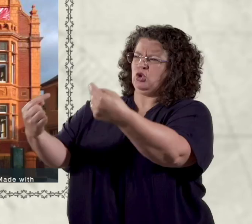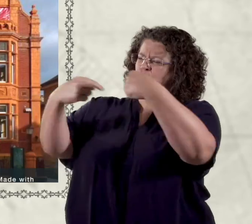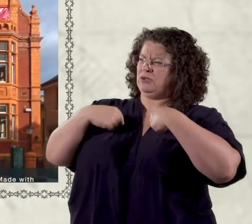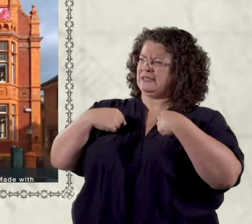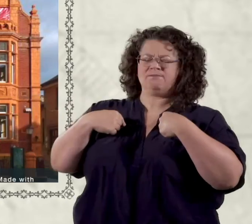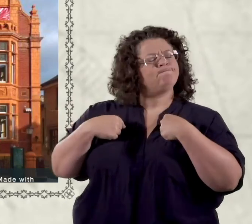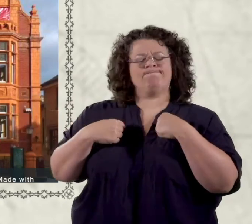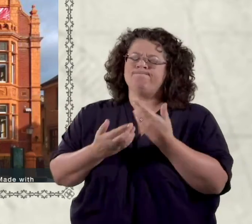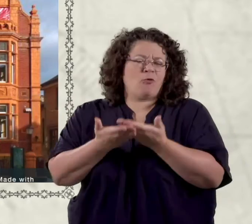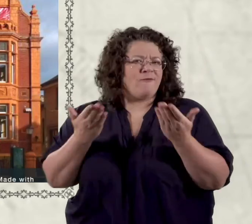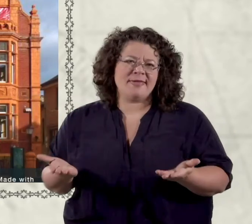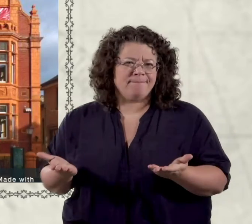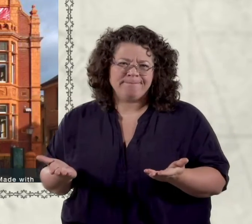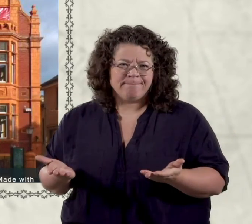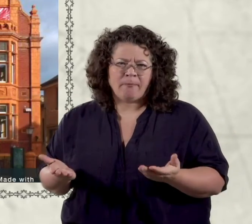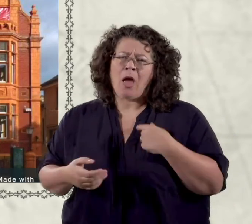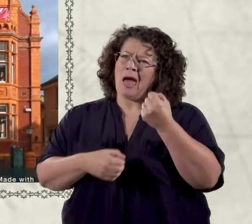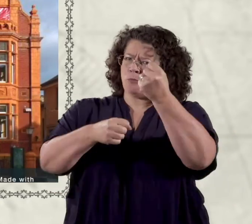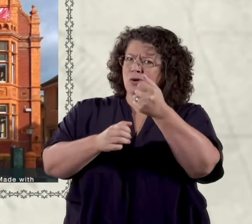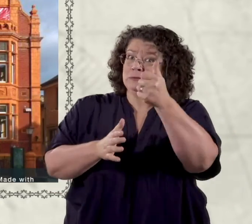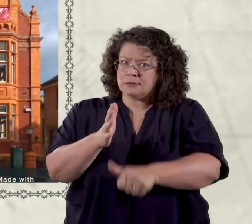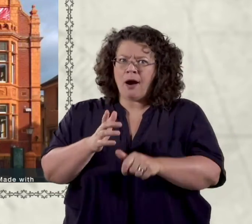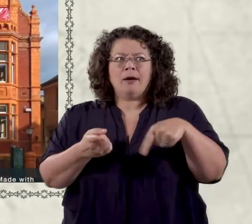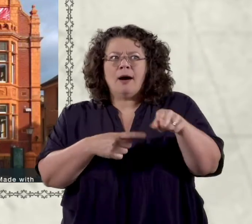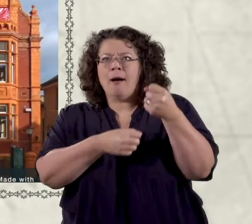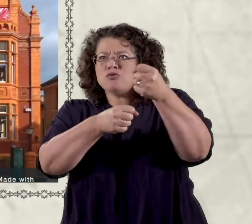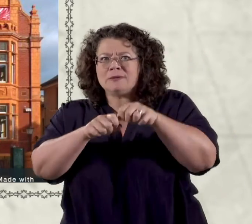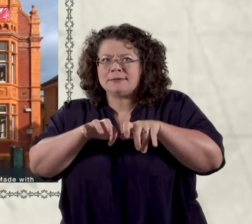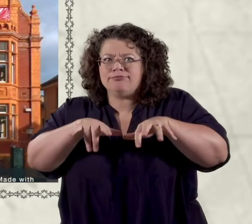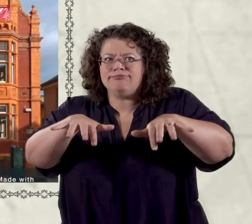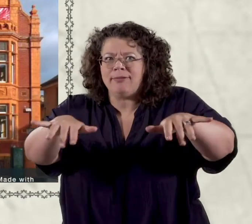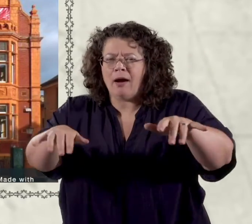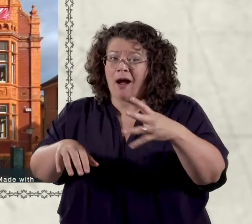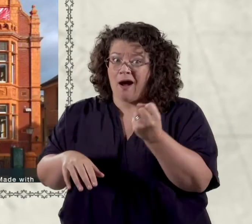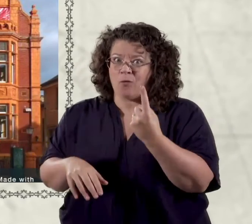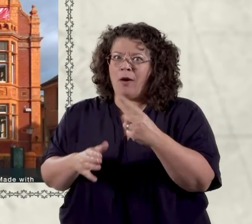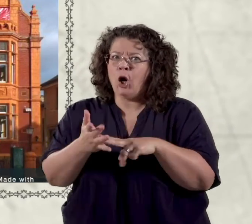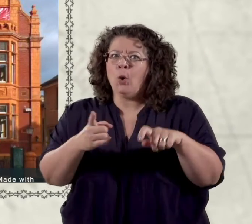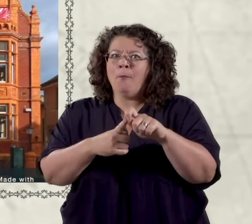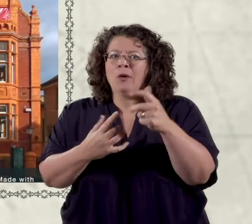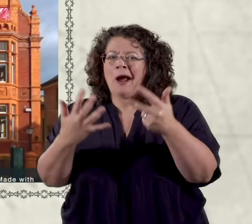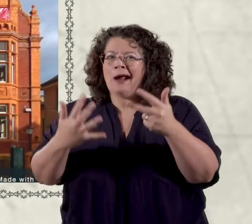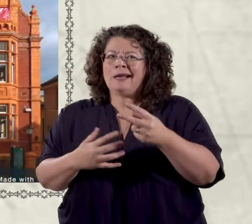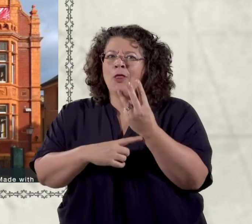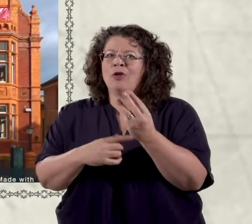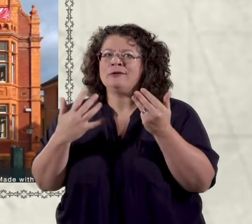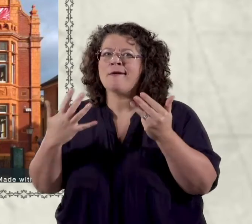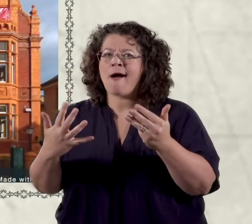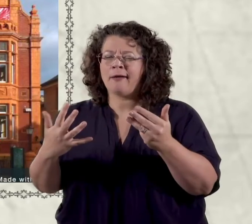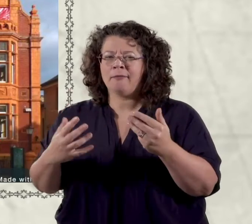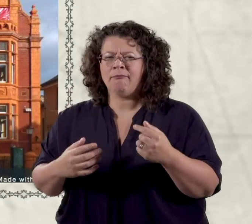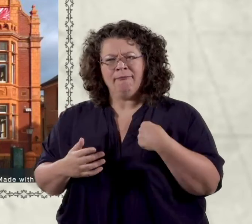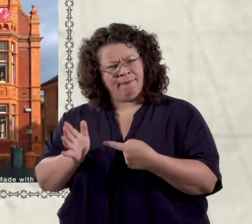i sefyll lan yn erbyn y pobl pwysig a phwerus oedd yn trin ni'n anheg. Roedd y brotest ni